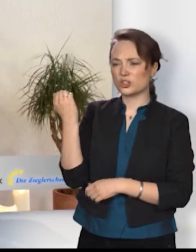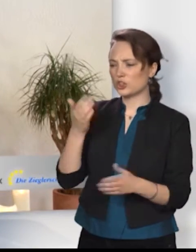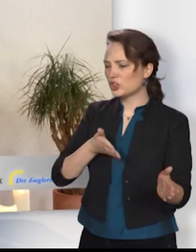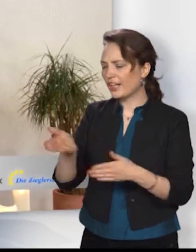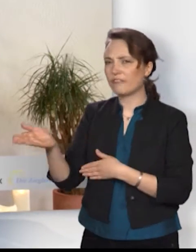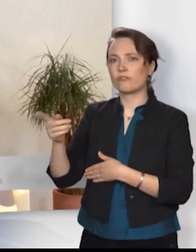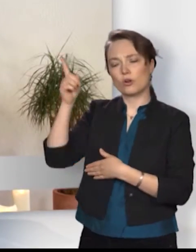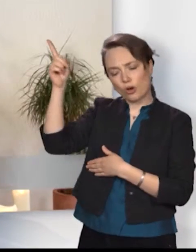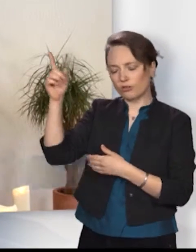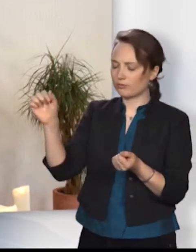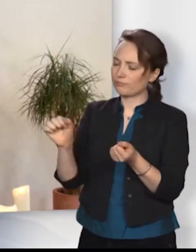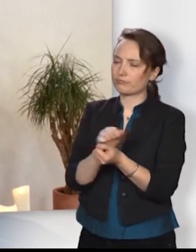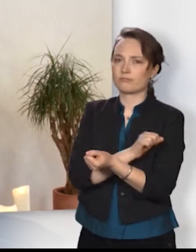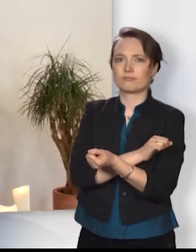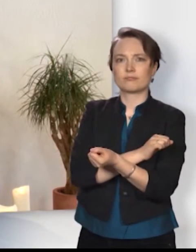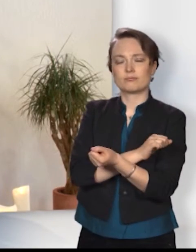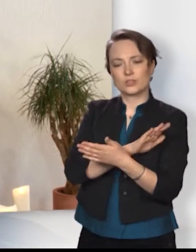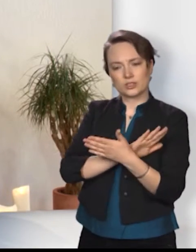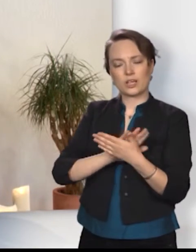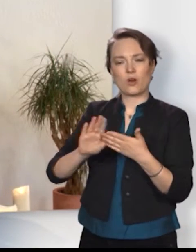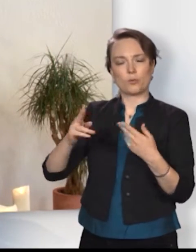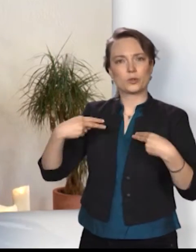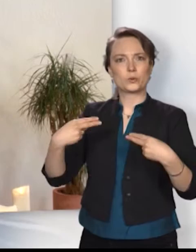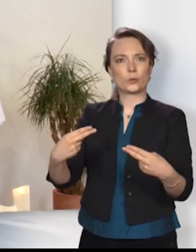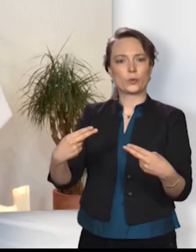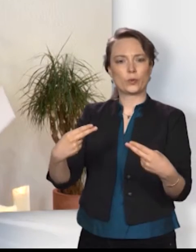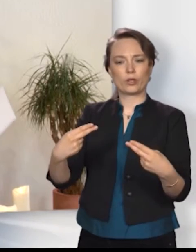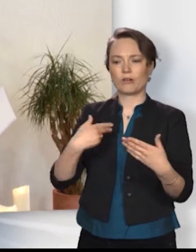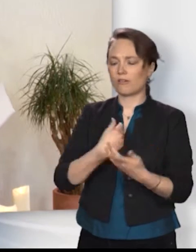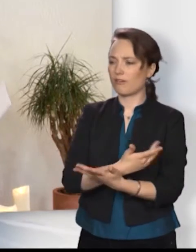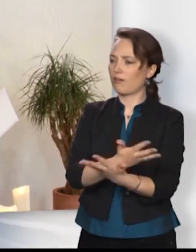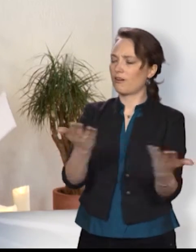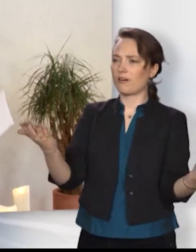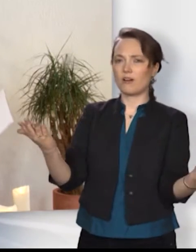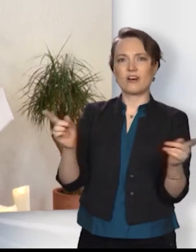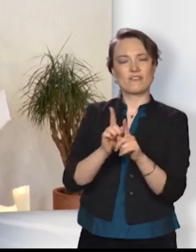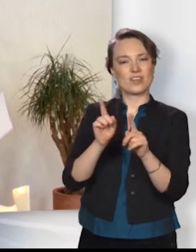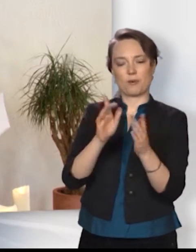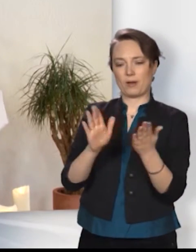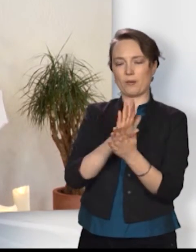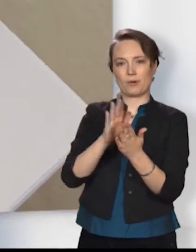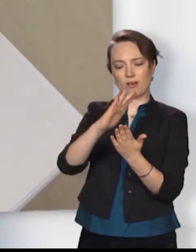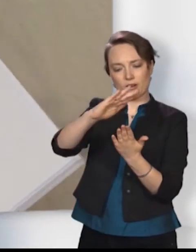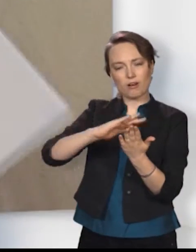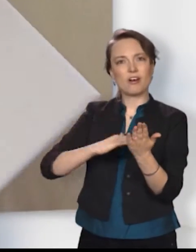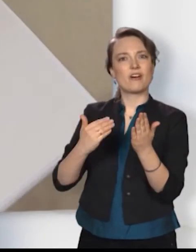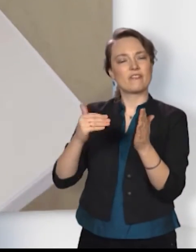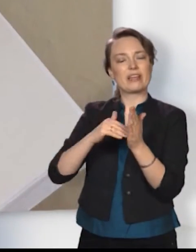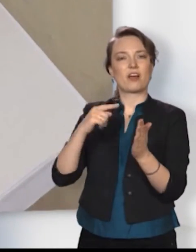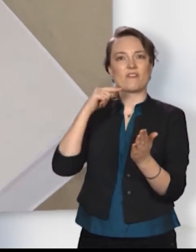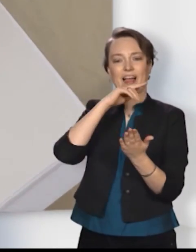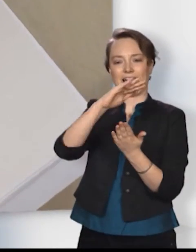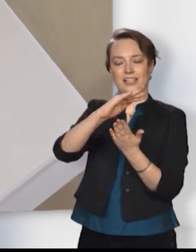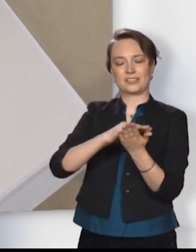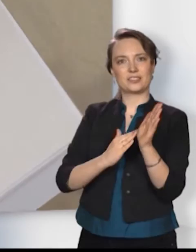Weste, vor uns liegt weißes, unbeschriebenes Papier. Wir dürfen von vorne beginnen und ich kann nur